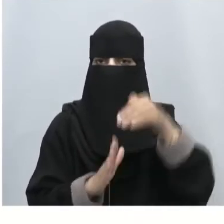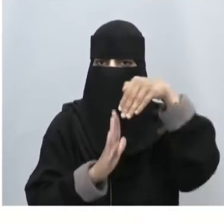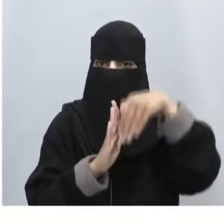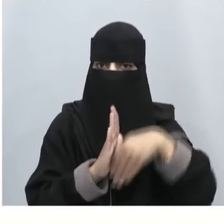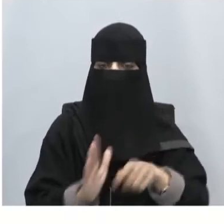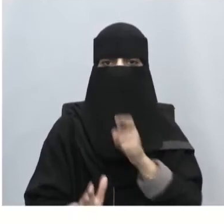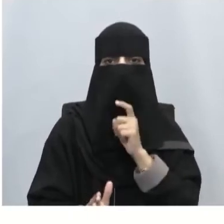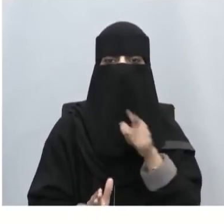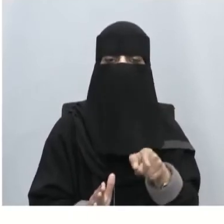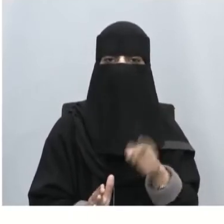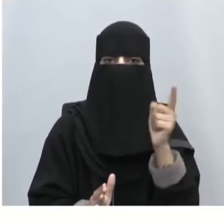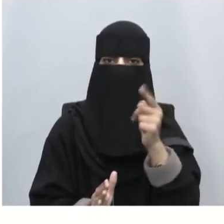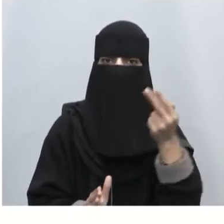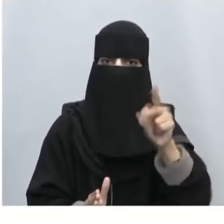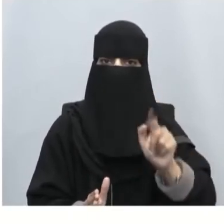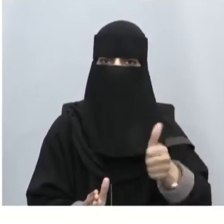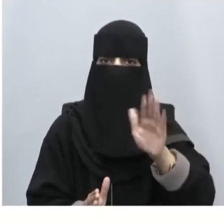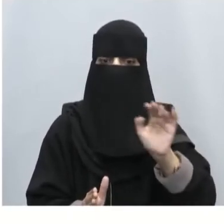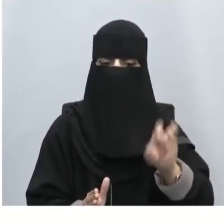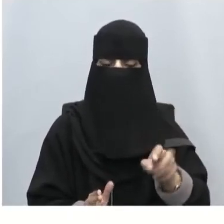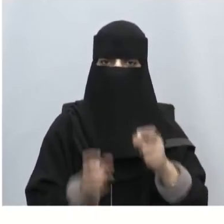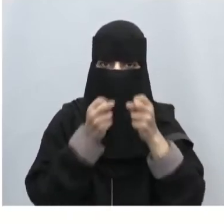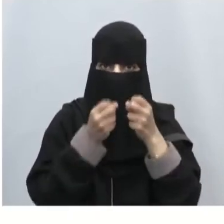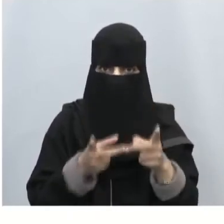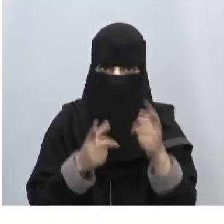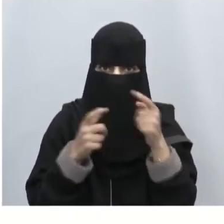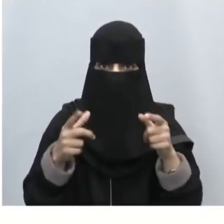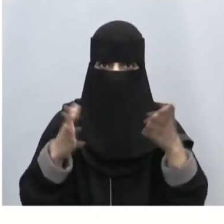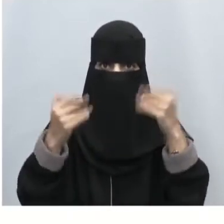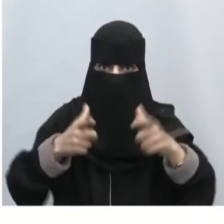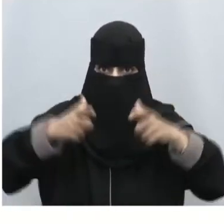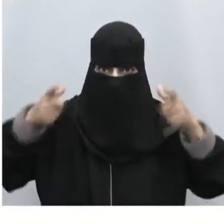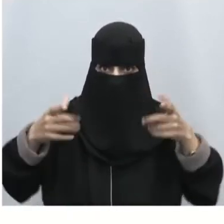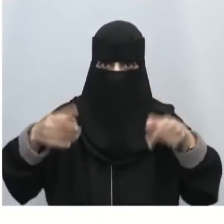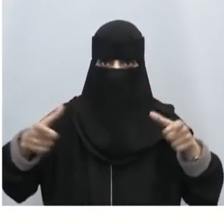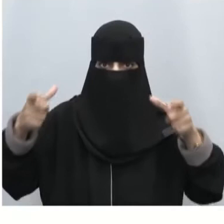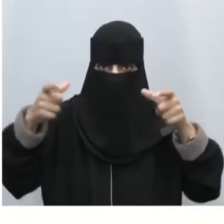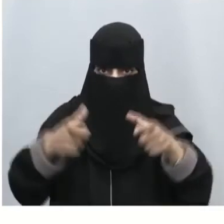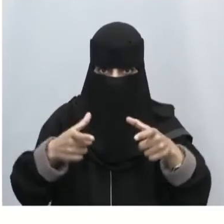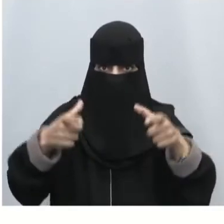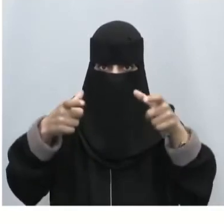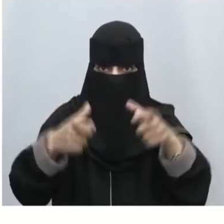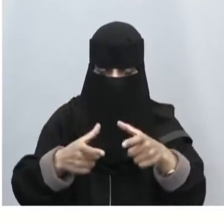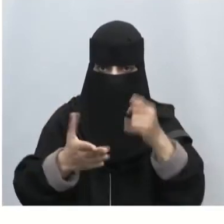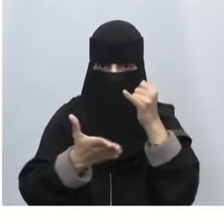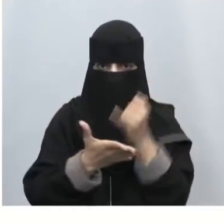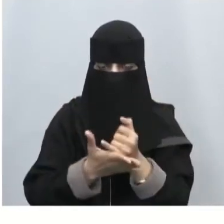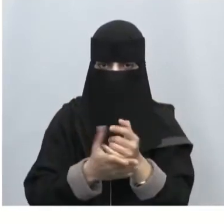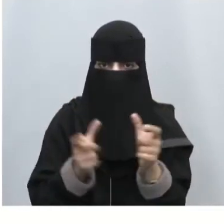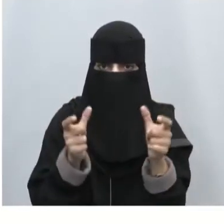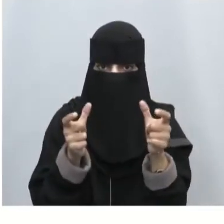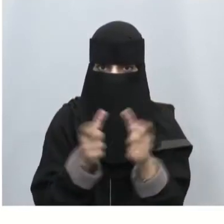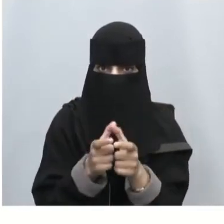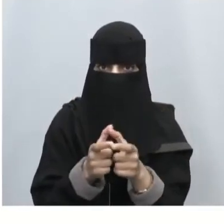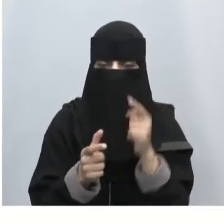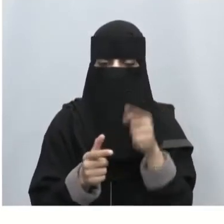العباسيه ايضا بدا تتقلص وتقل سلطه الدوله العباسيه حتى انحصرت في